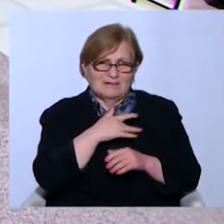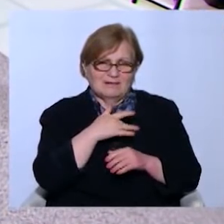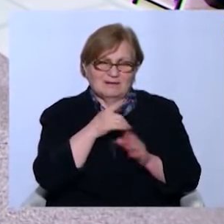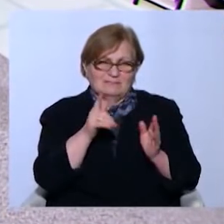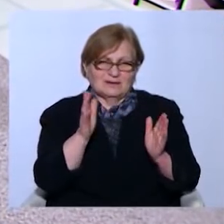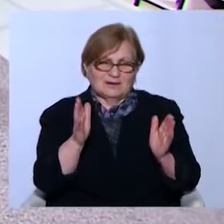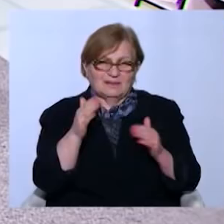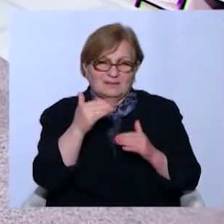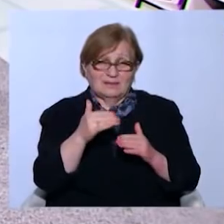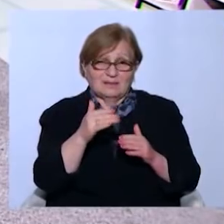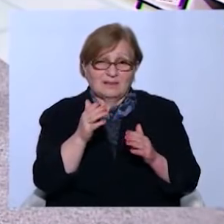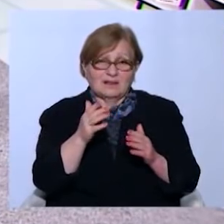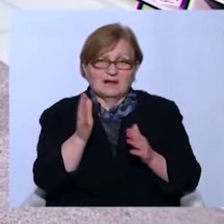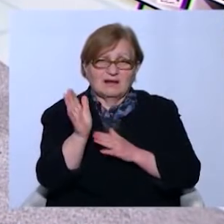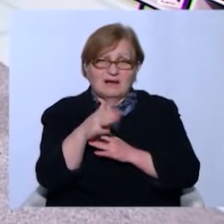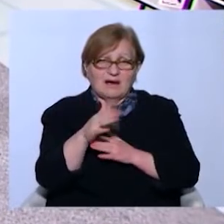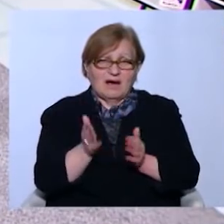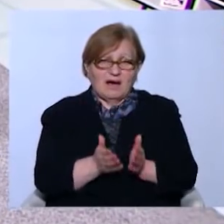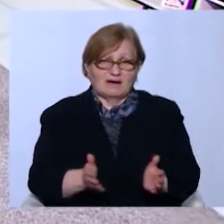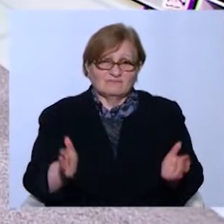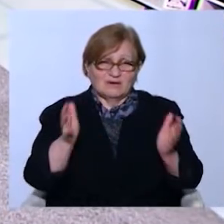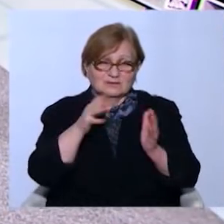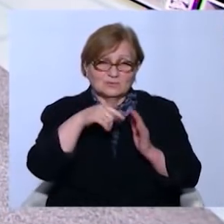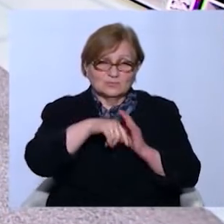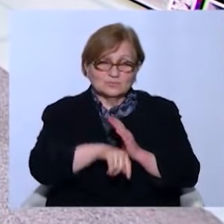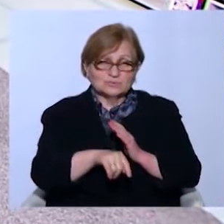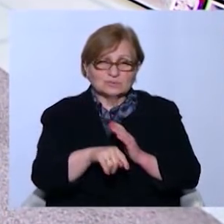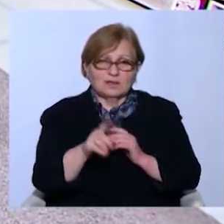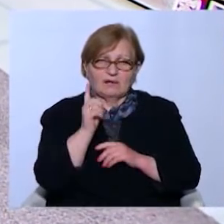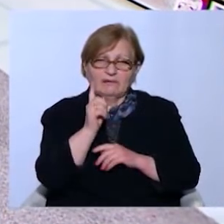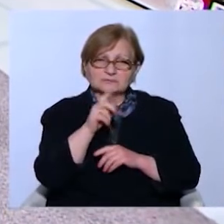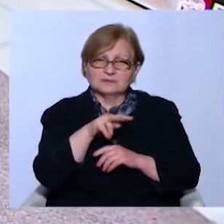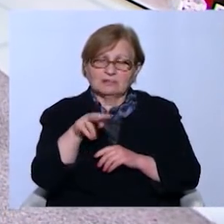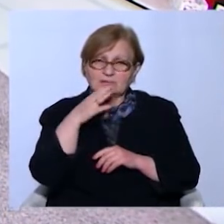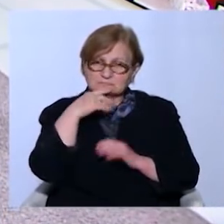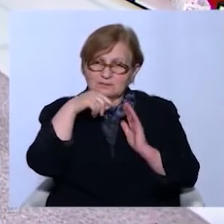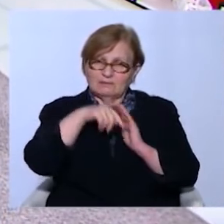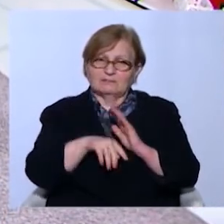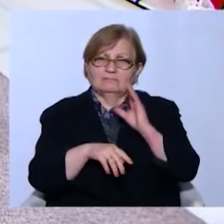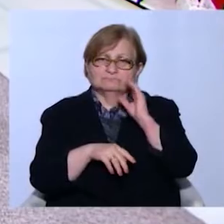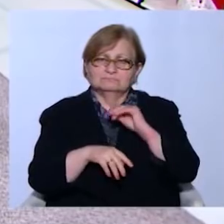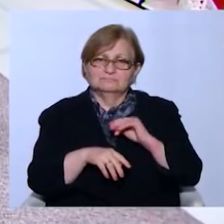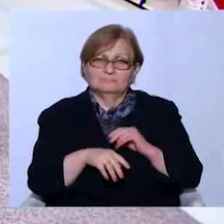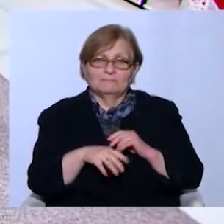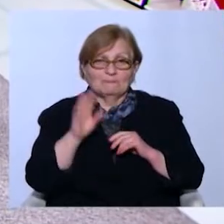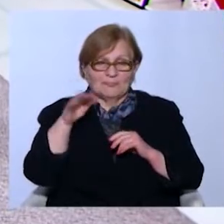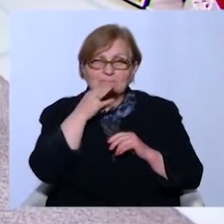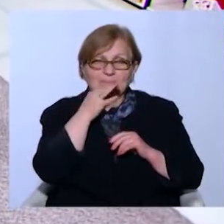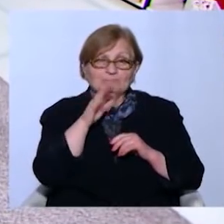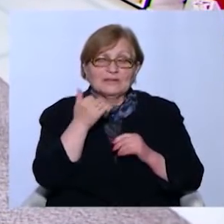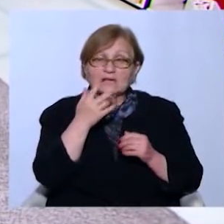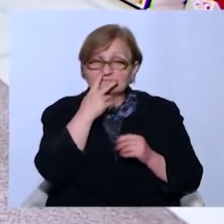ეტევა. ცოტა მეტიც. ამას თქვენ ცოტა მოგვიანებით ისწავლით. ახლა მოდით ნახოთ, რა